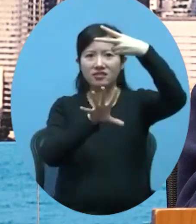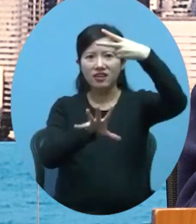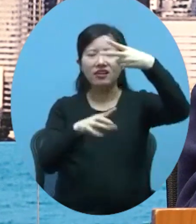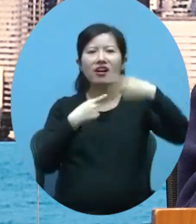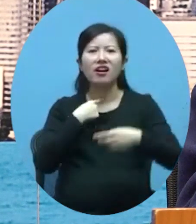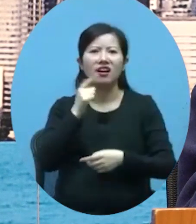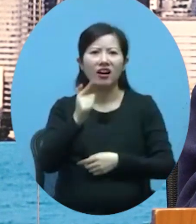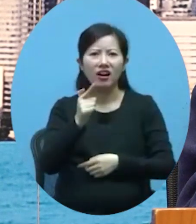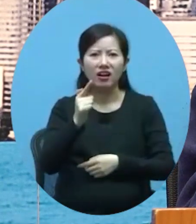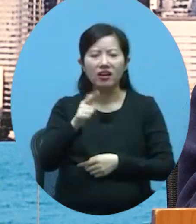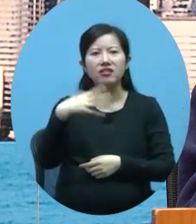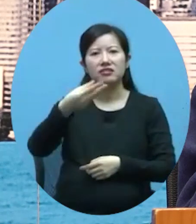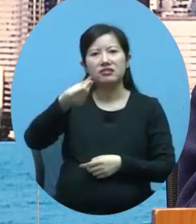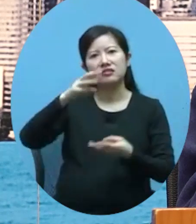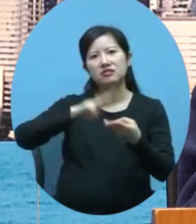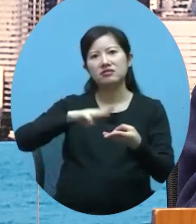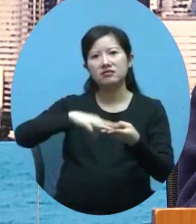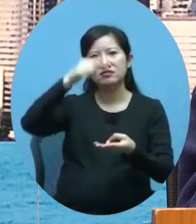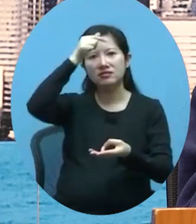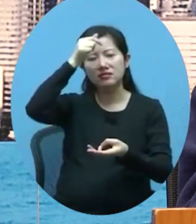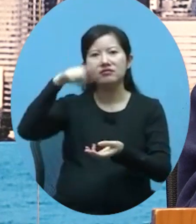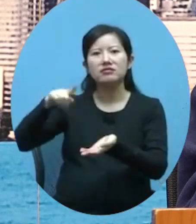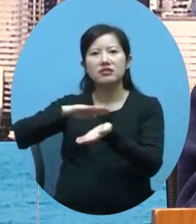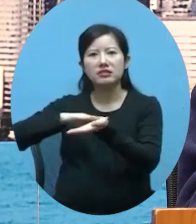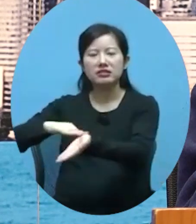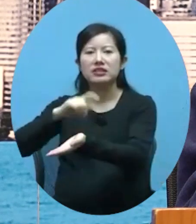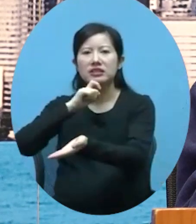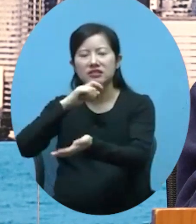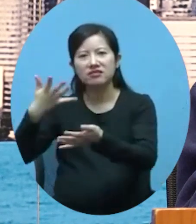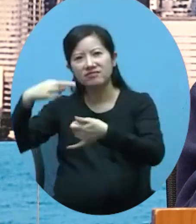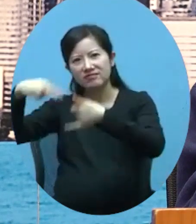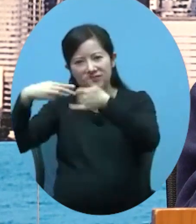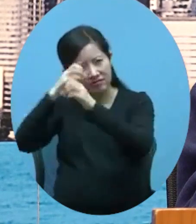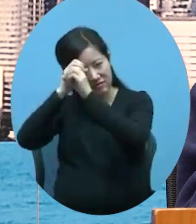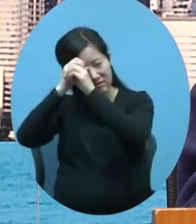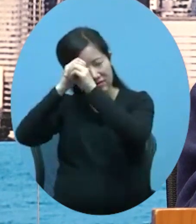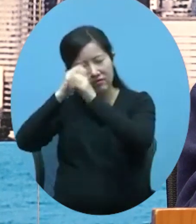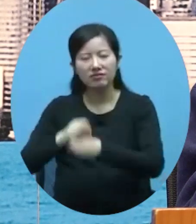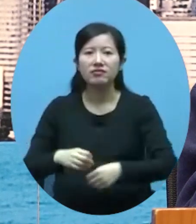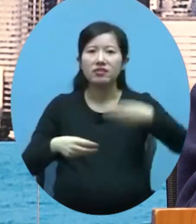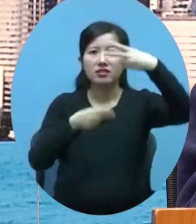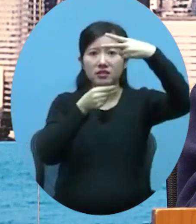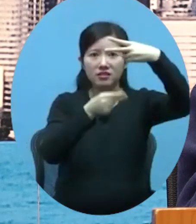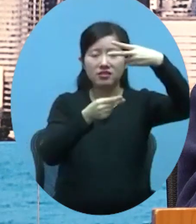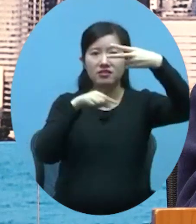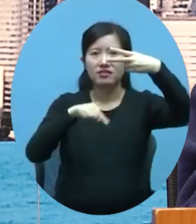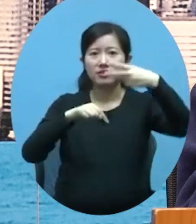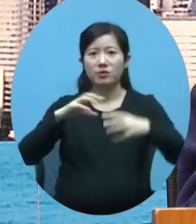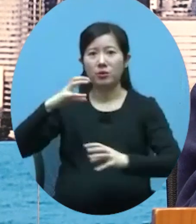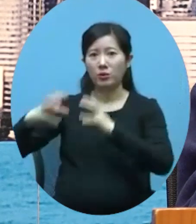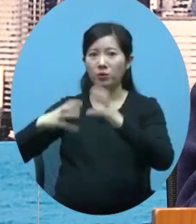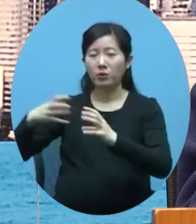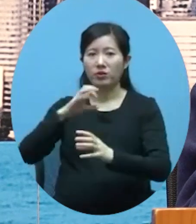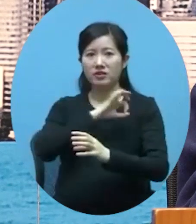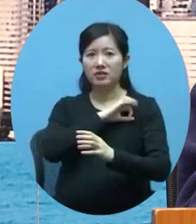那我去了威尔斯医院就是正在做两检测试那在2月7日那个会呢就只是57